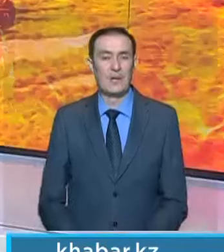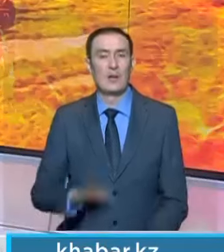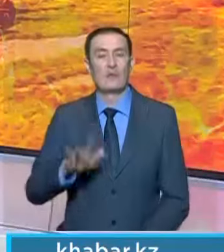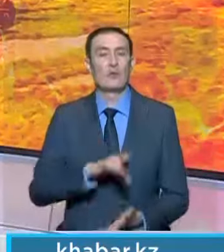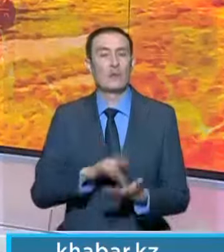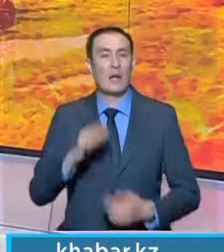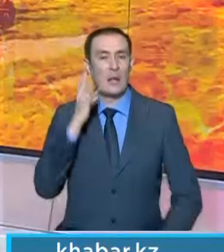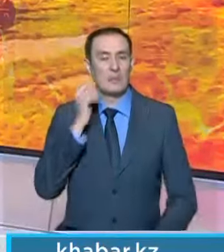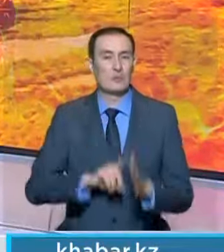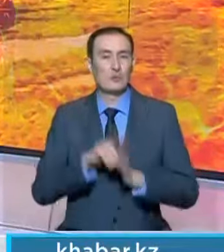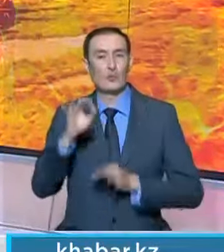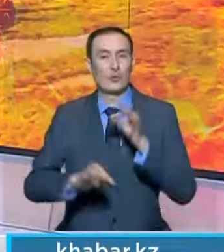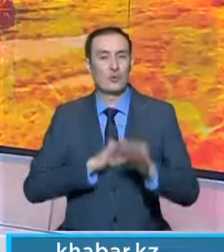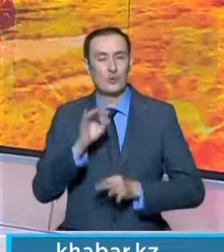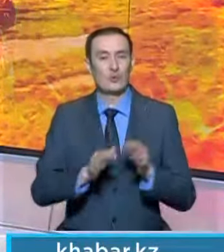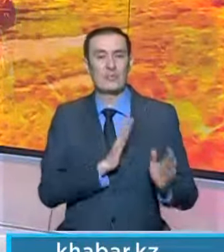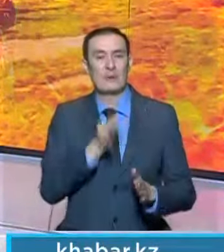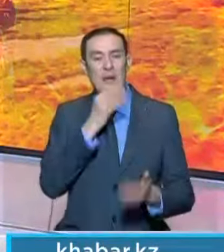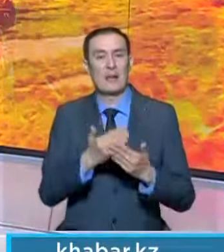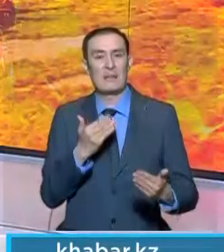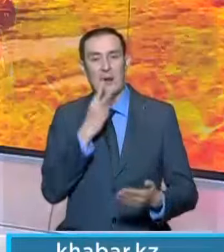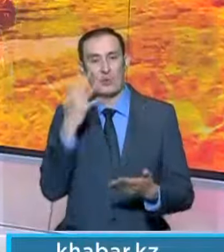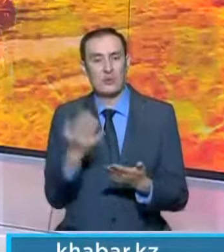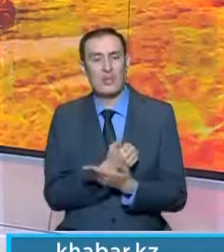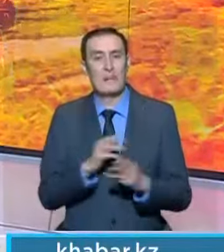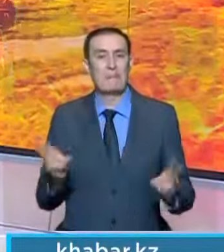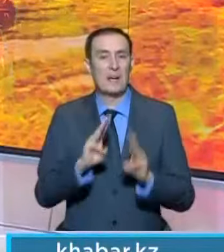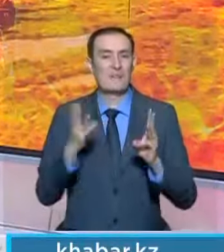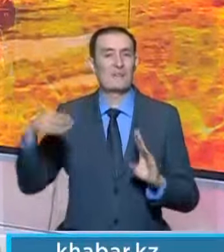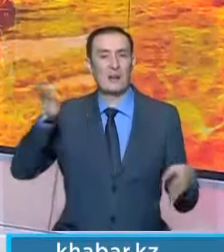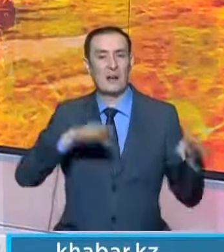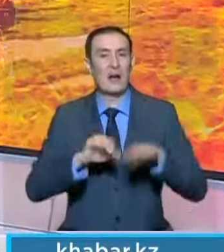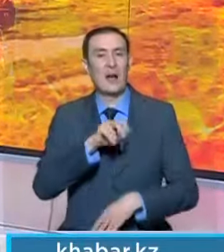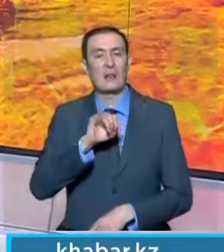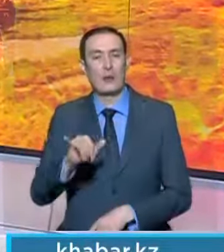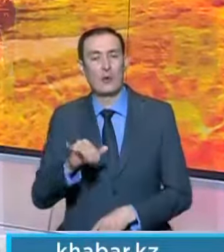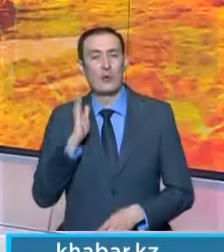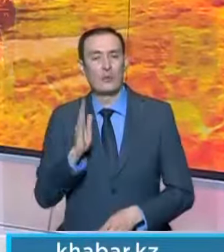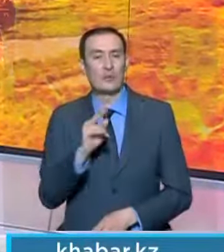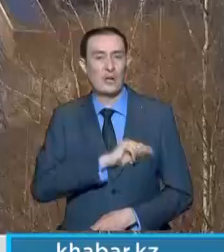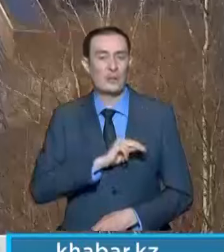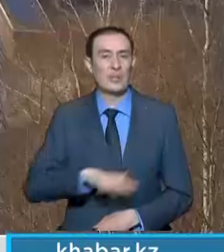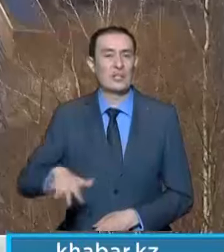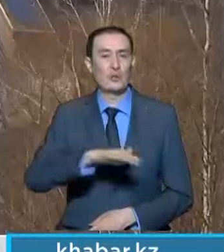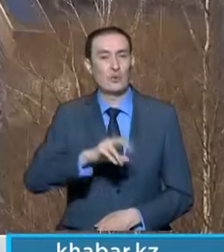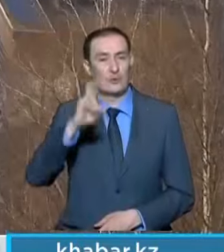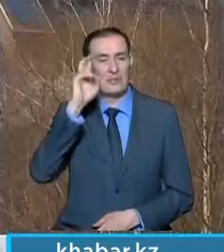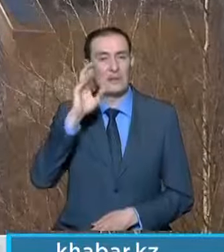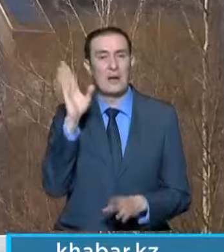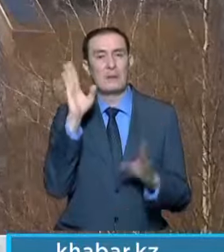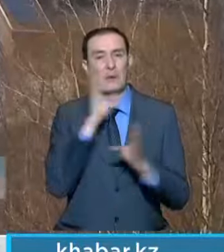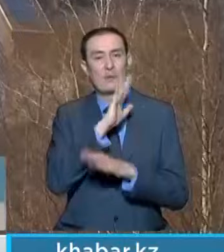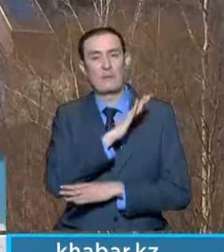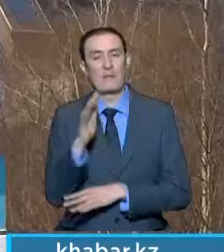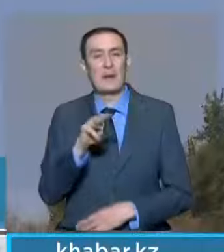В Алматы запустили круглосуточную систему раннего обнаружения пожара в горах Зайлийского Алатау. Она будет действовать на территории государственного природного